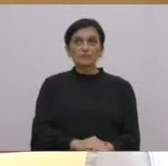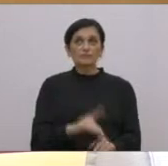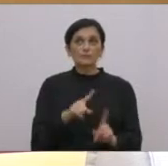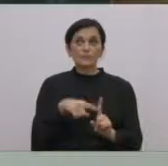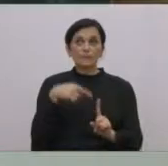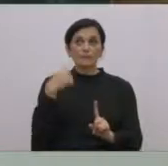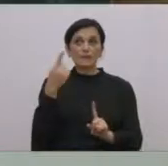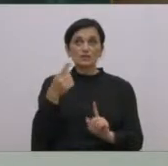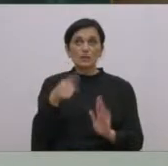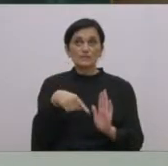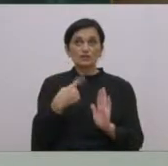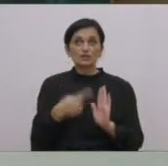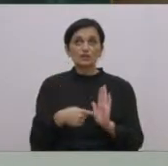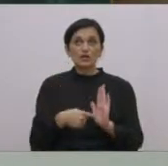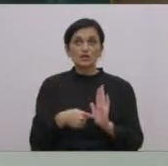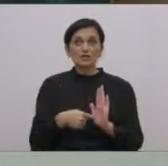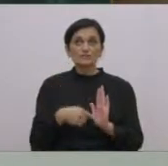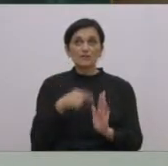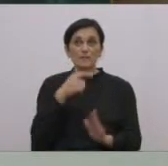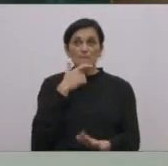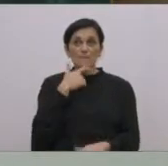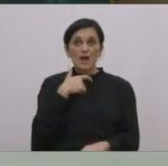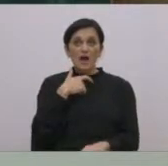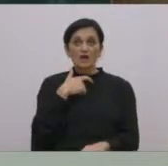შემდეგი შეკითხვა, ბატონი